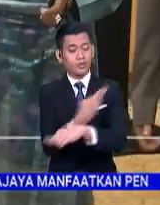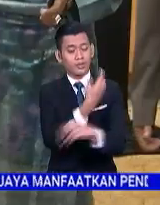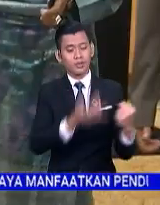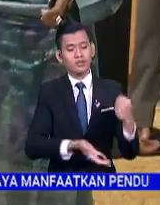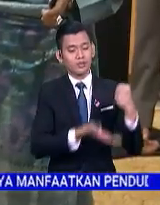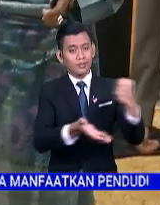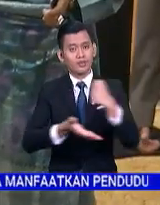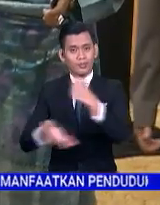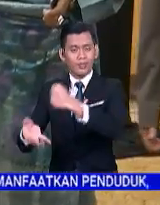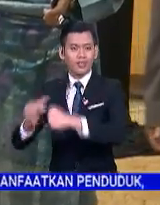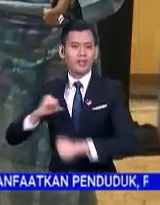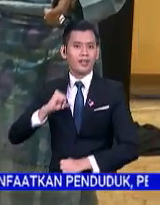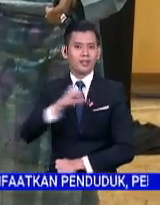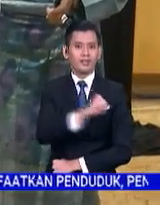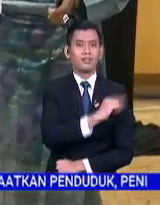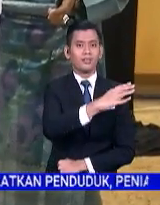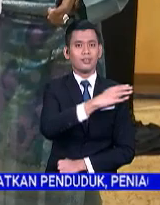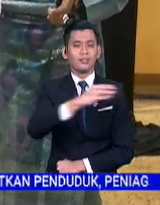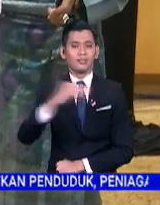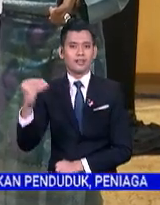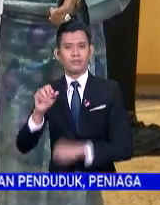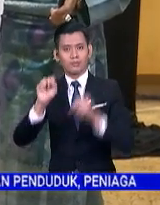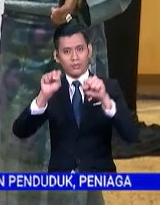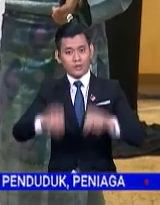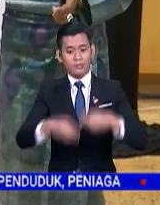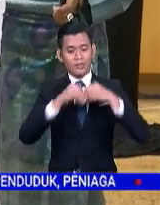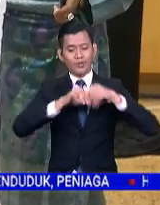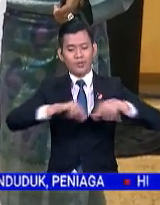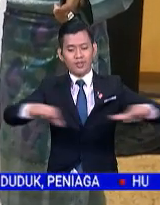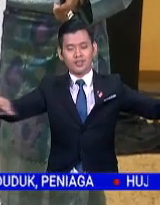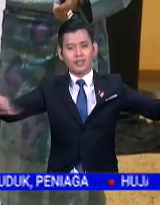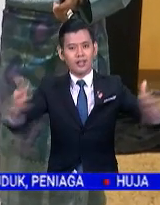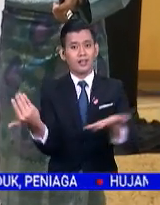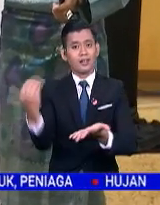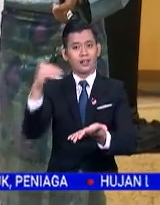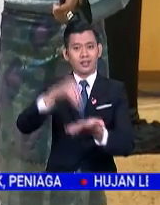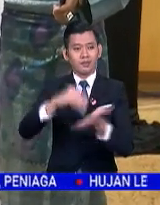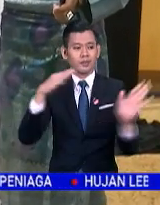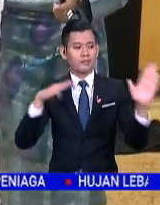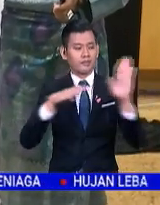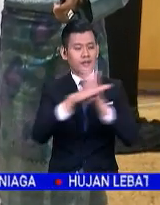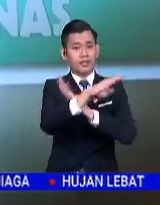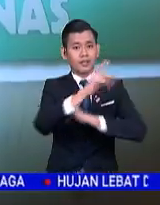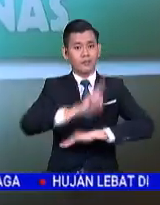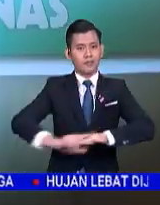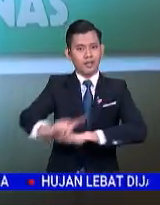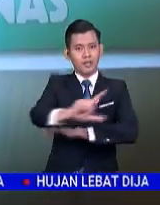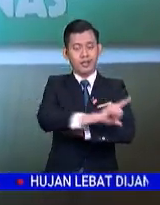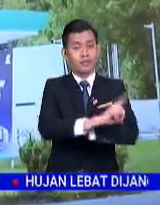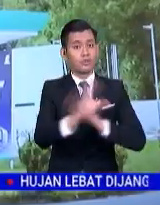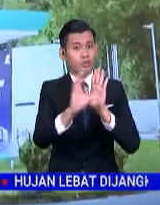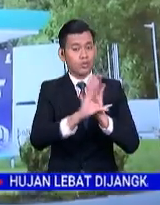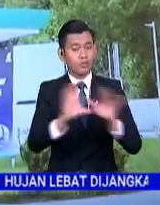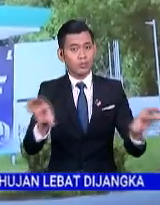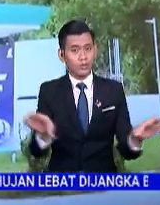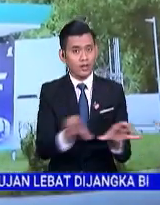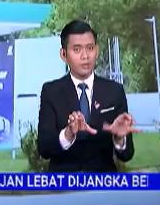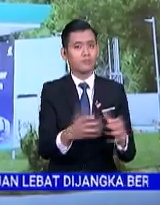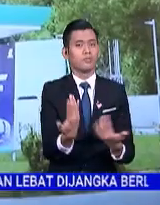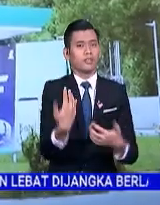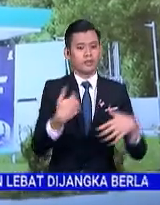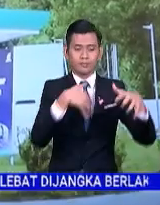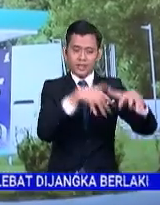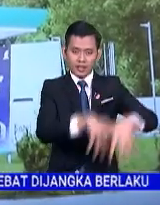geh kepada ahli dan rangkaian pertumbuhan peladang antara Project di biayain dipikir tanaman semula dagang sawit